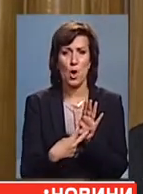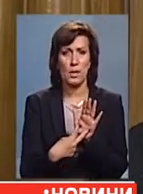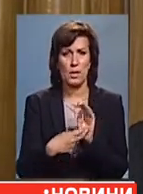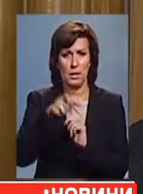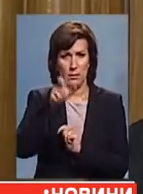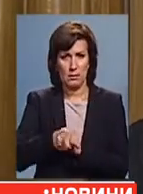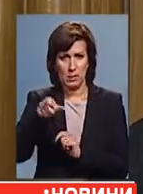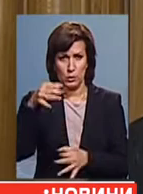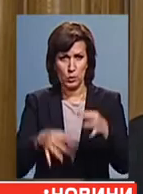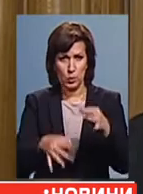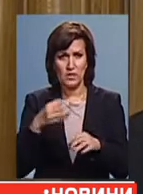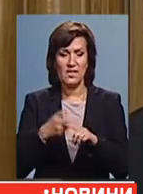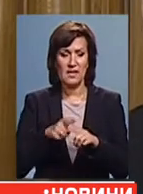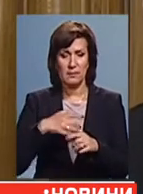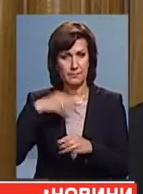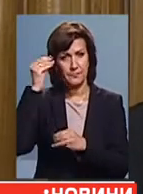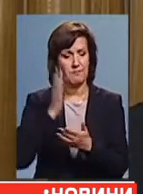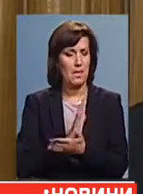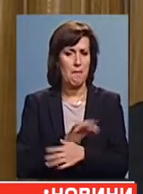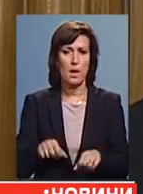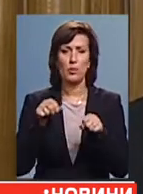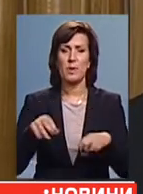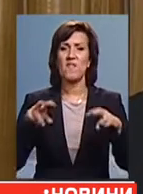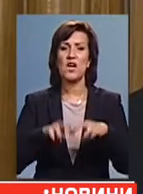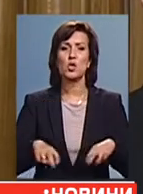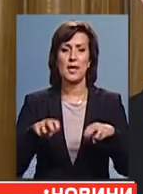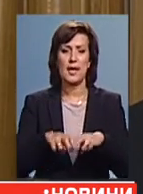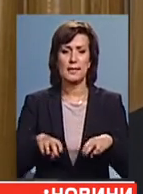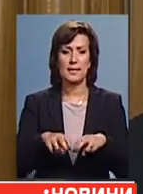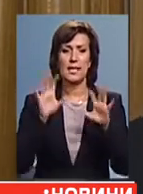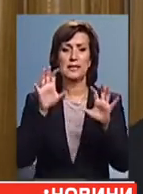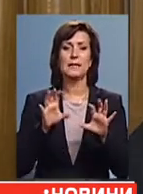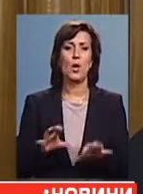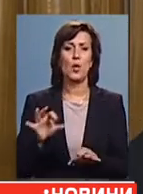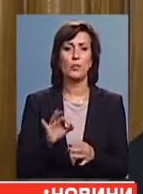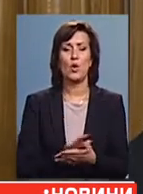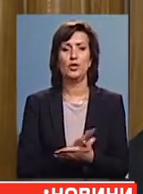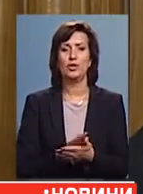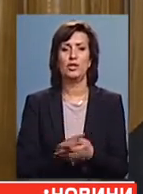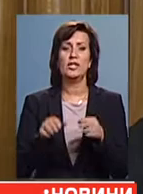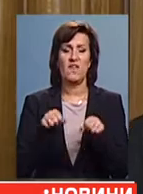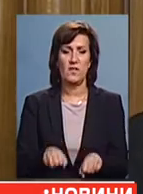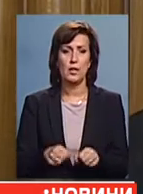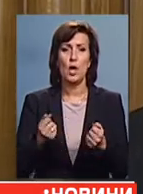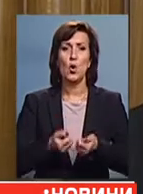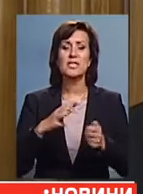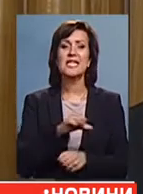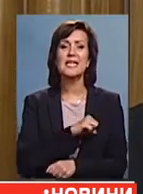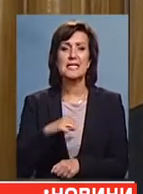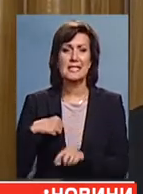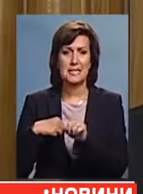суддів, які, на нашу думку, не мають права розглядати закон про очищення влади, оскільки